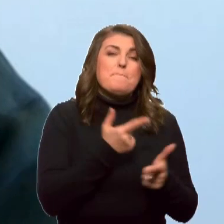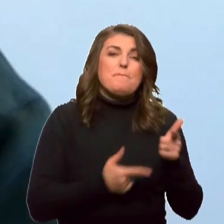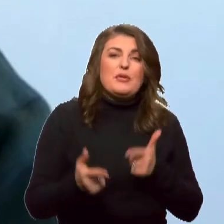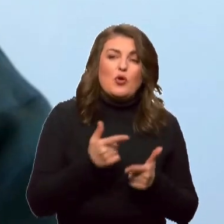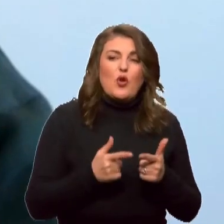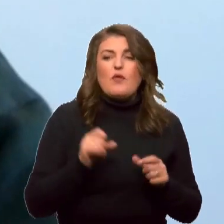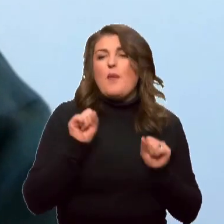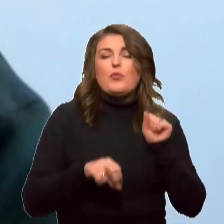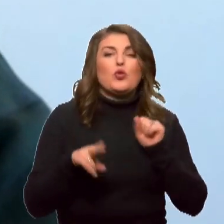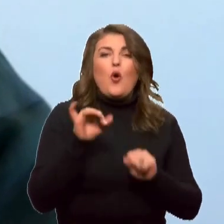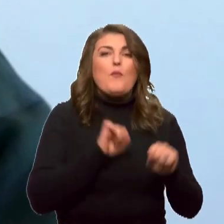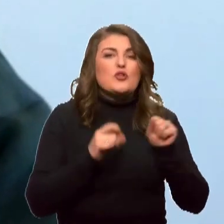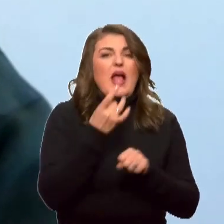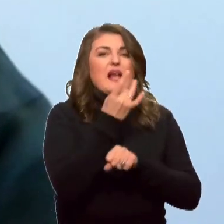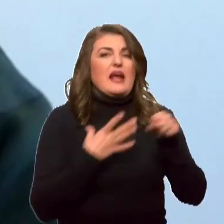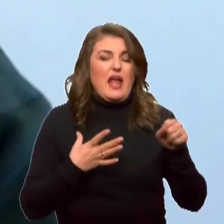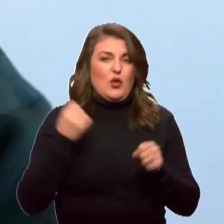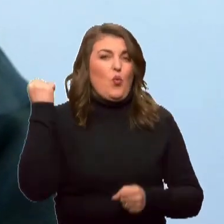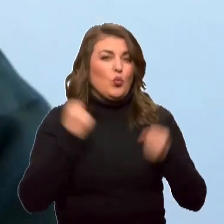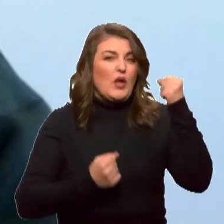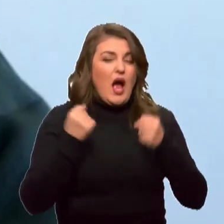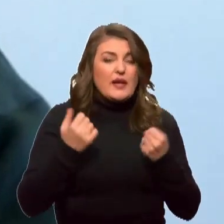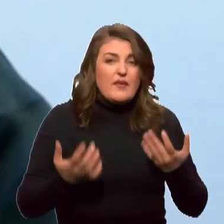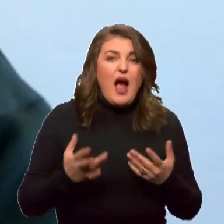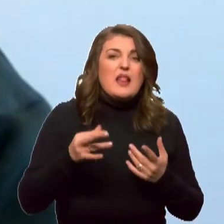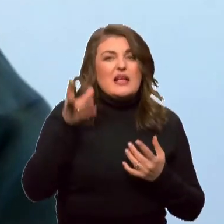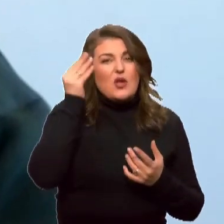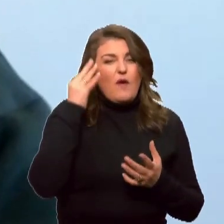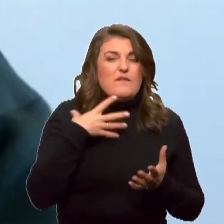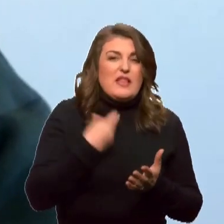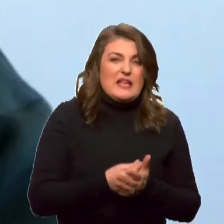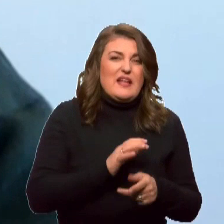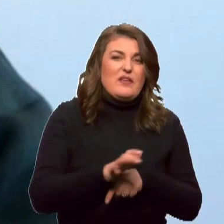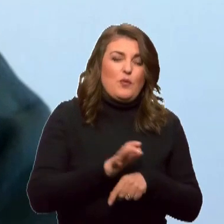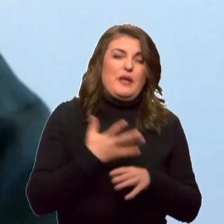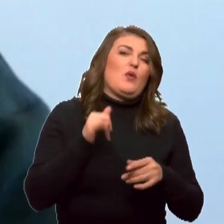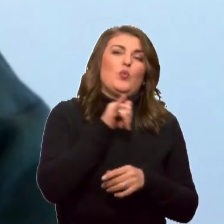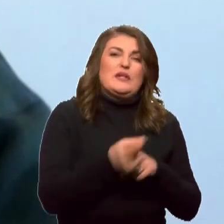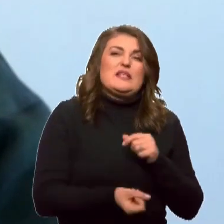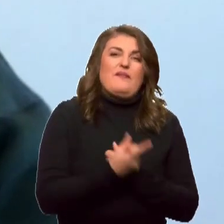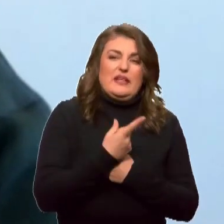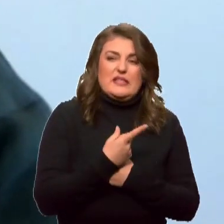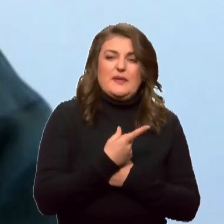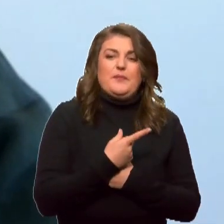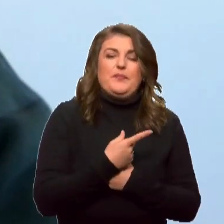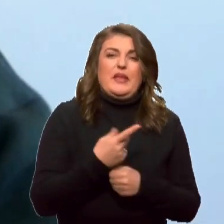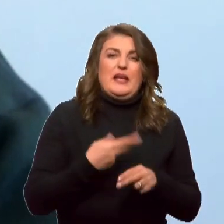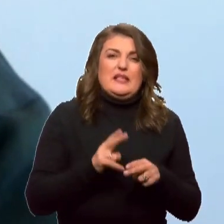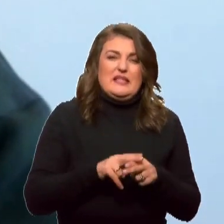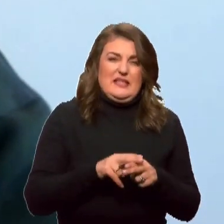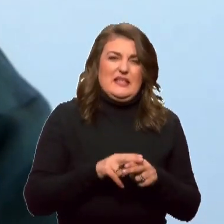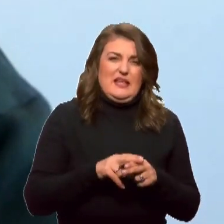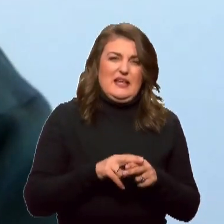підготовкою до можливих ракетних ударів. От. Але з урахуванням власних виробництв, які у них з'явилися, цих